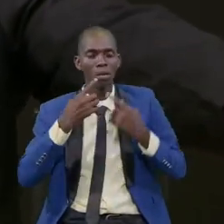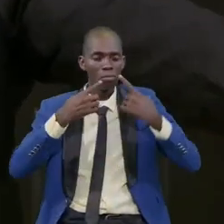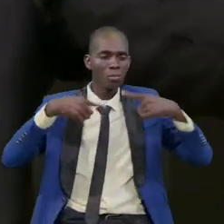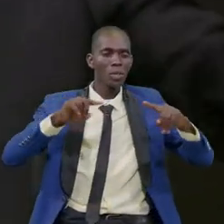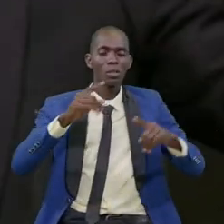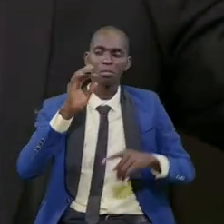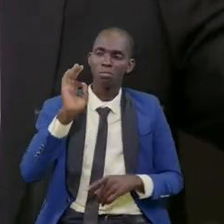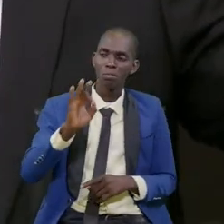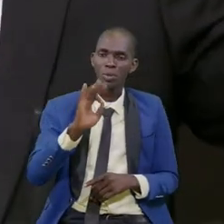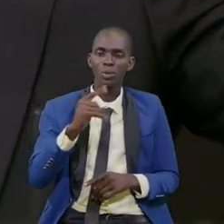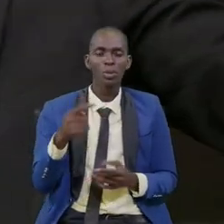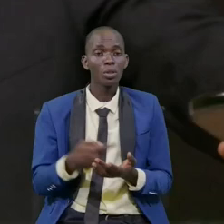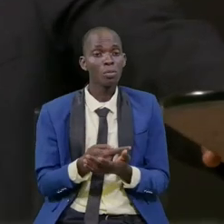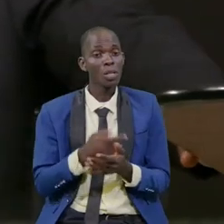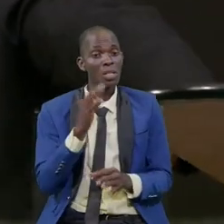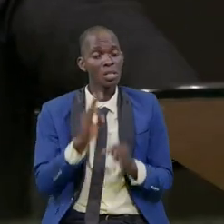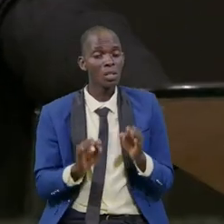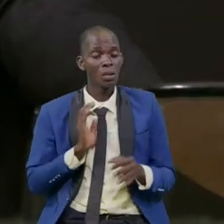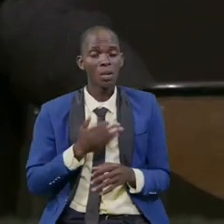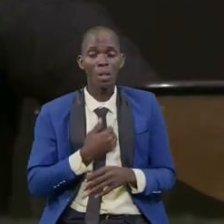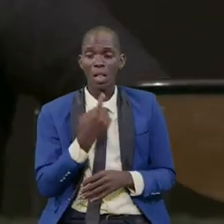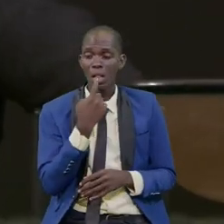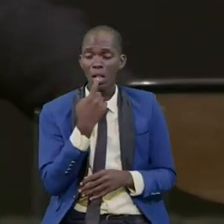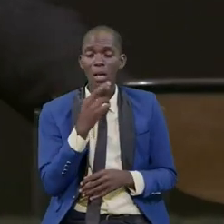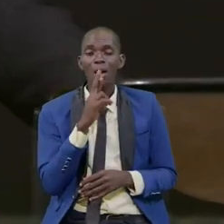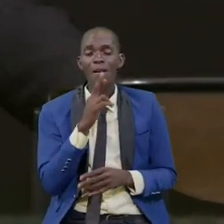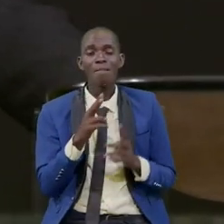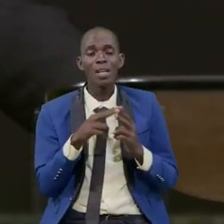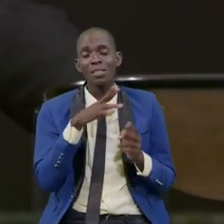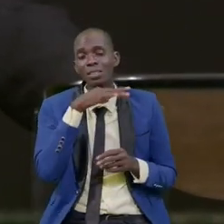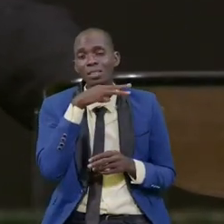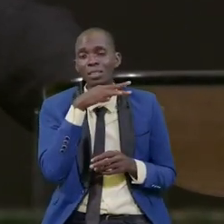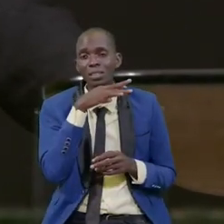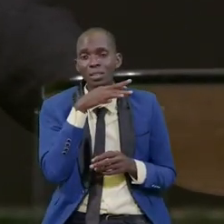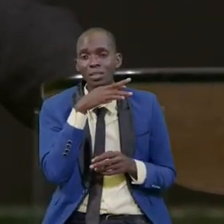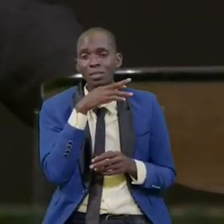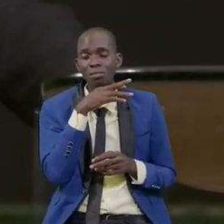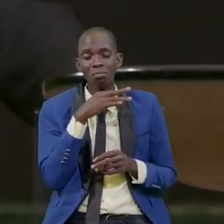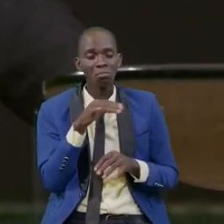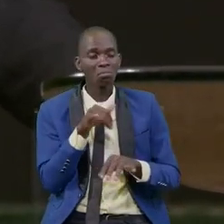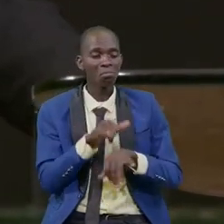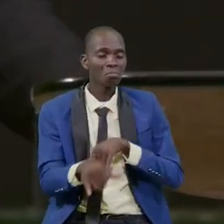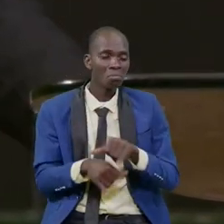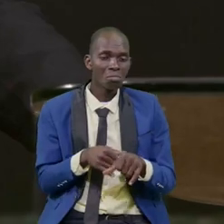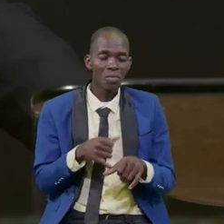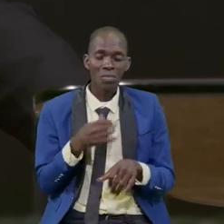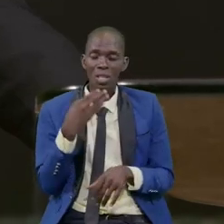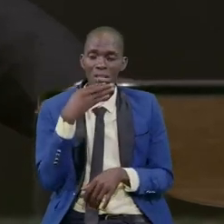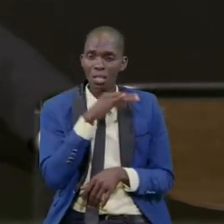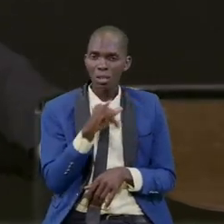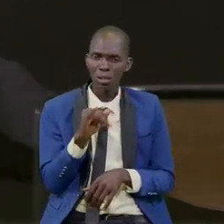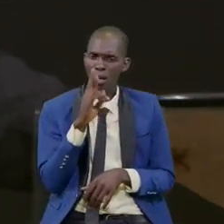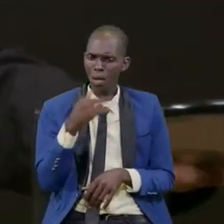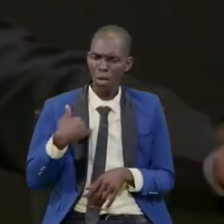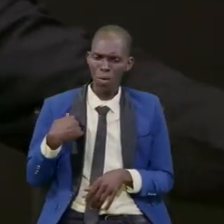l'évangile. Si notre langue est sale, souillée, séduisante, ça